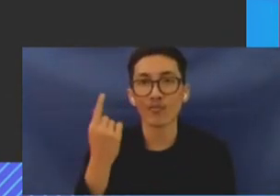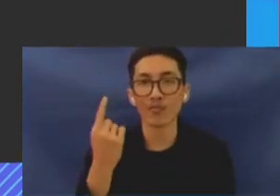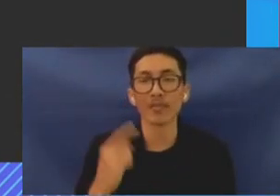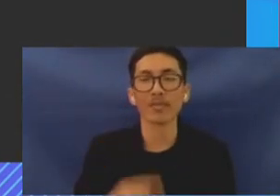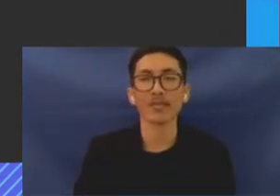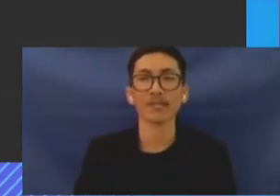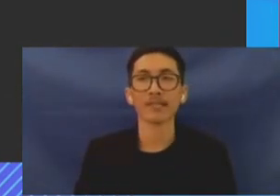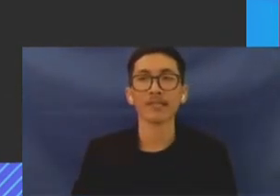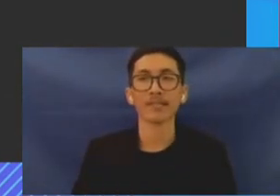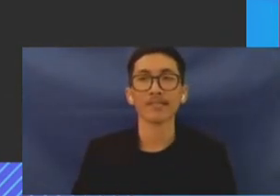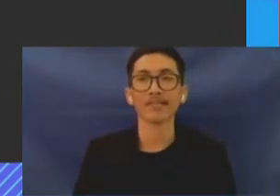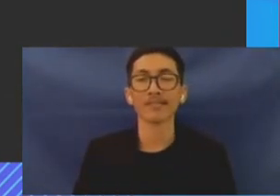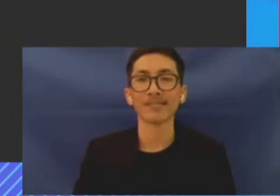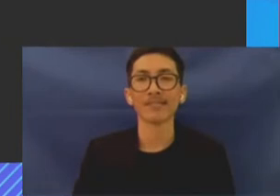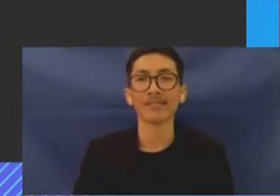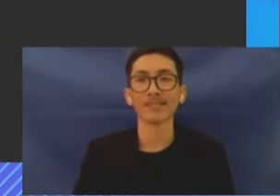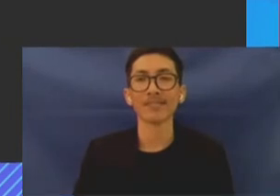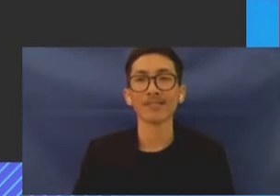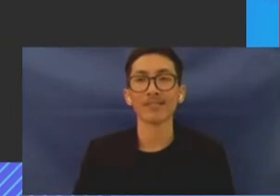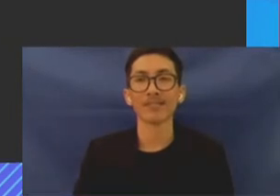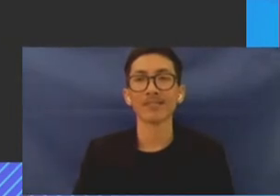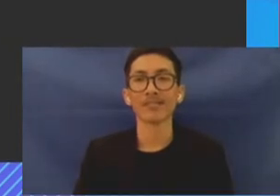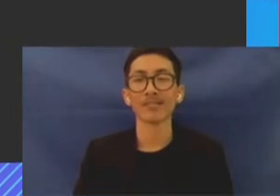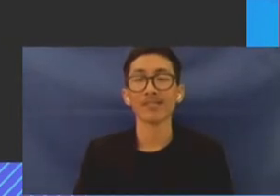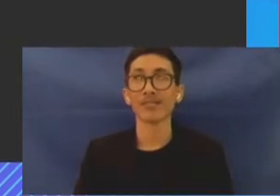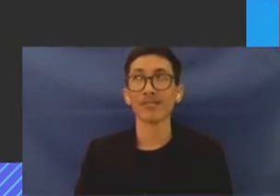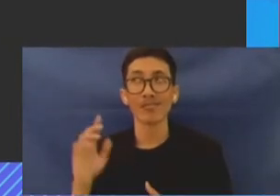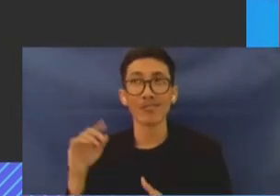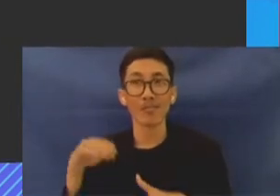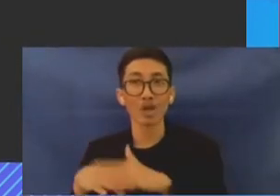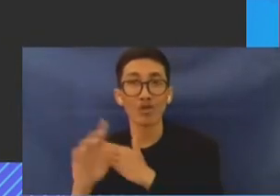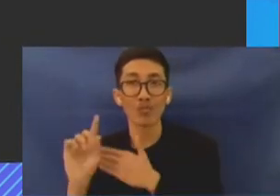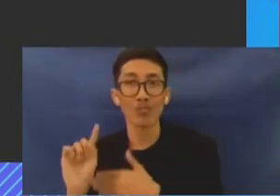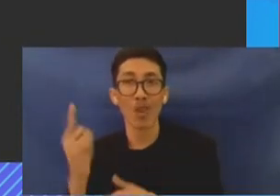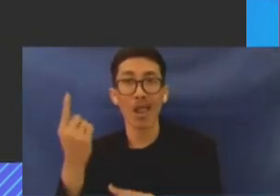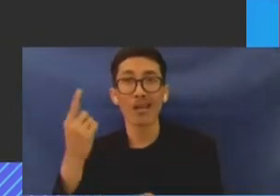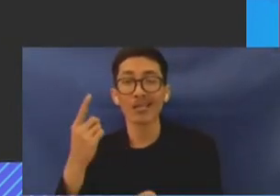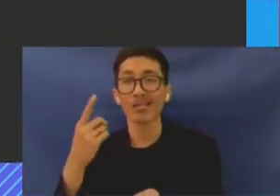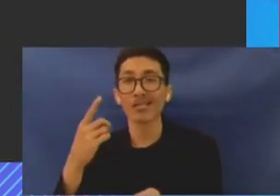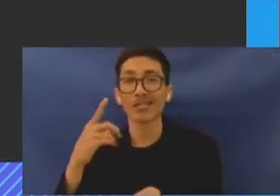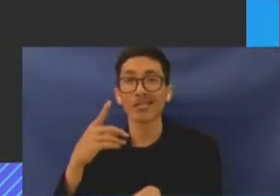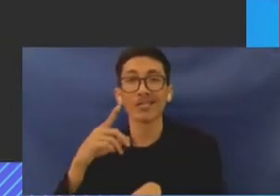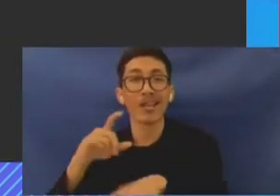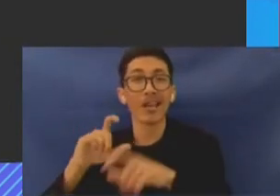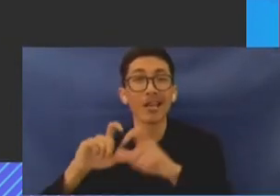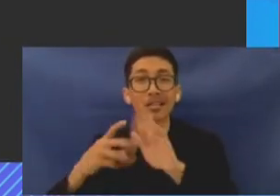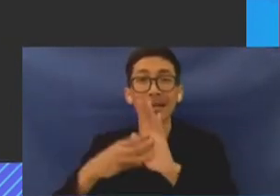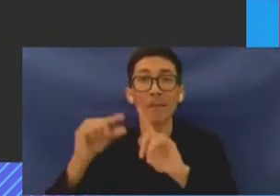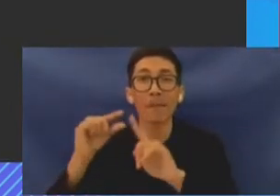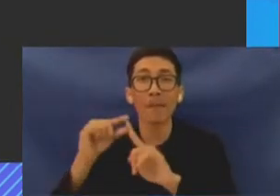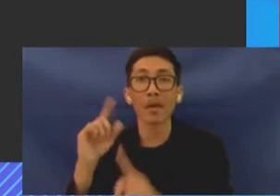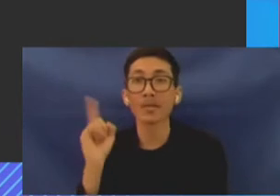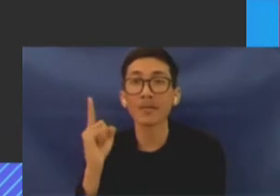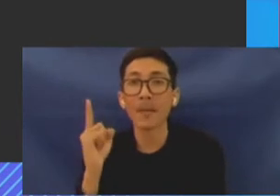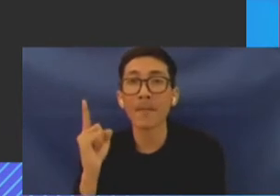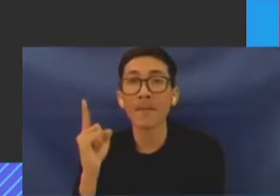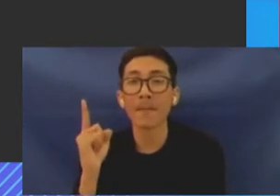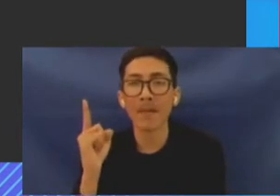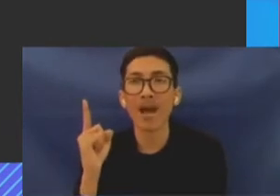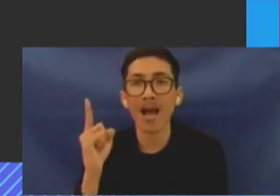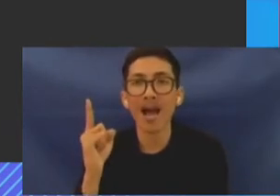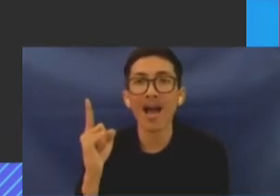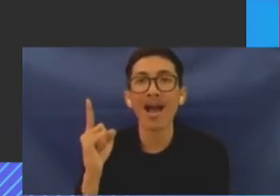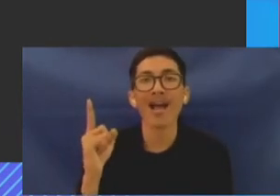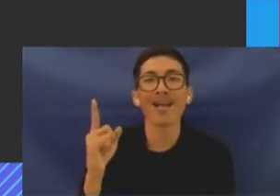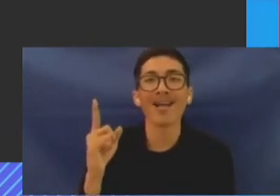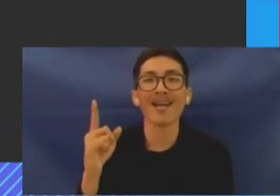SMP? Karena saya ngerasa gini, kalau di SMP itu pondasinya adalah waktu dia masih SD adalah